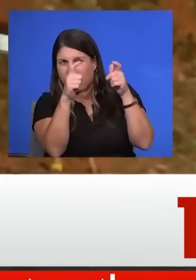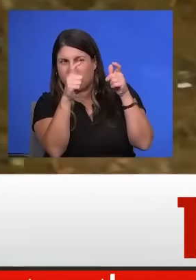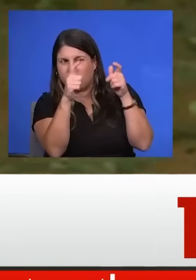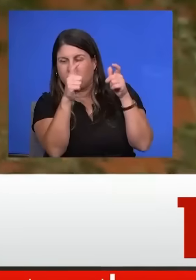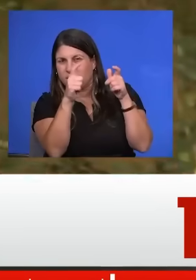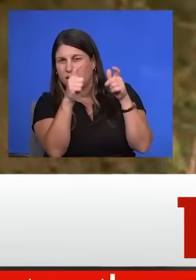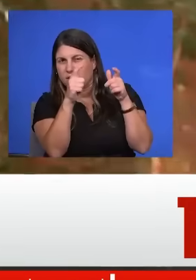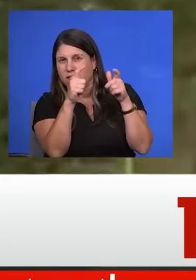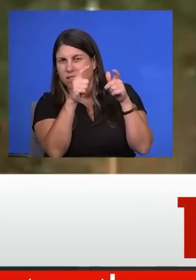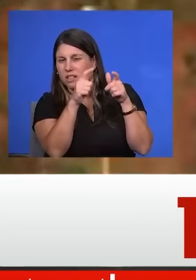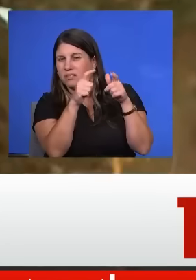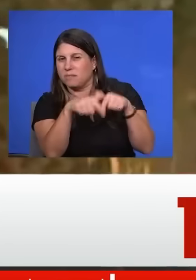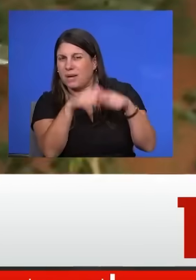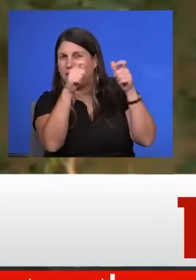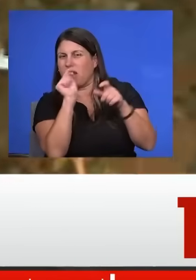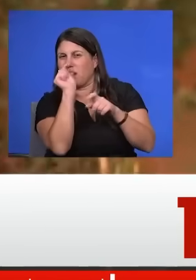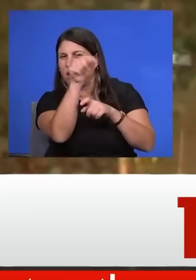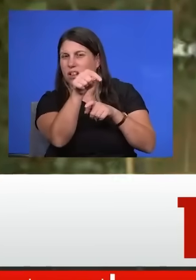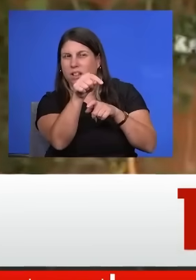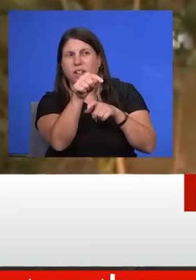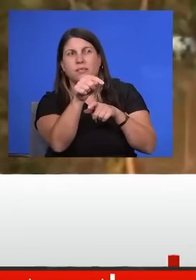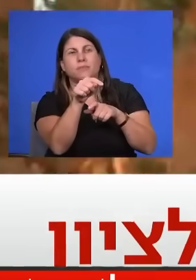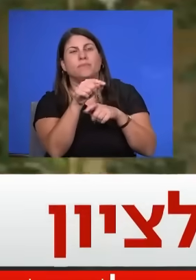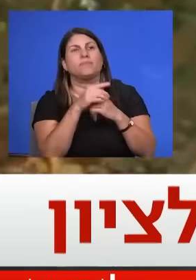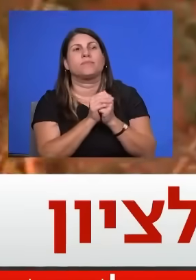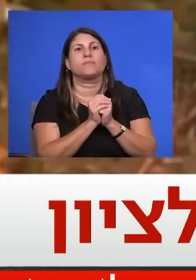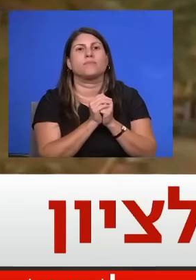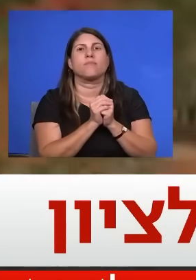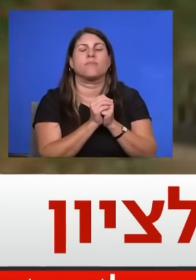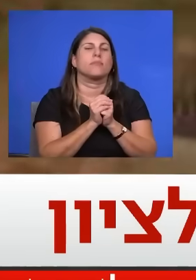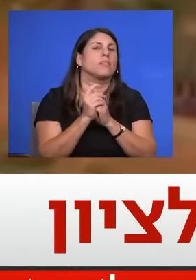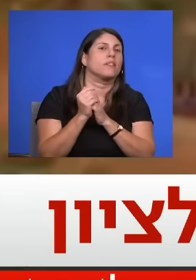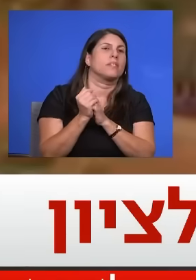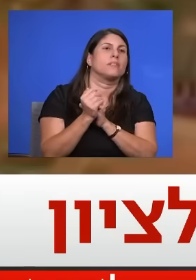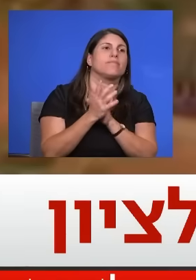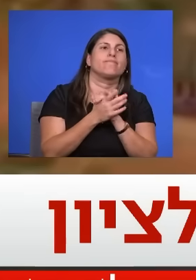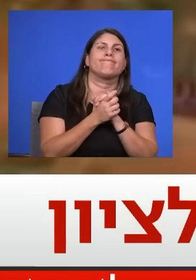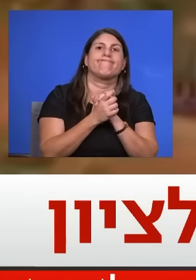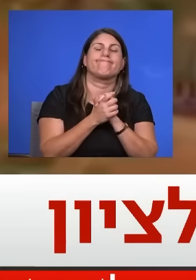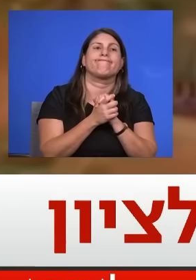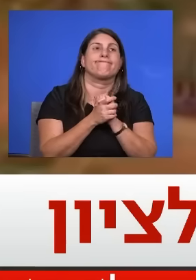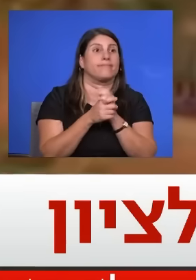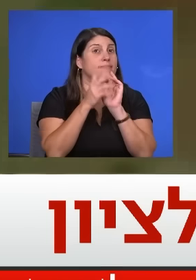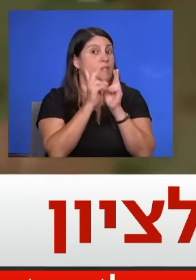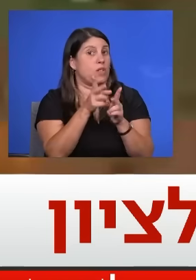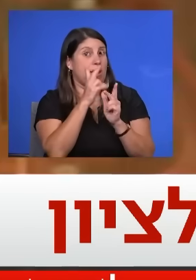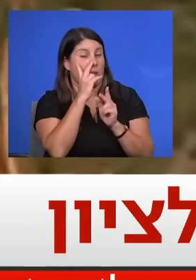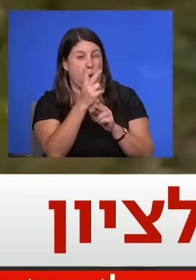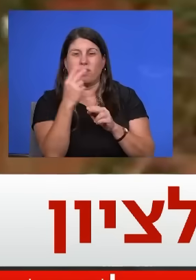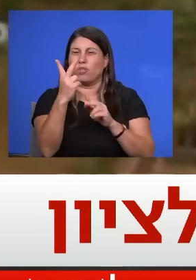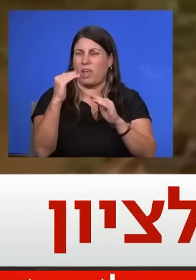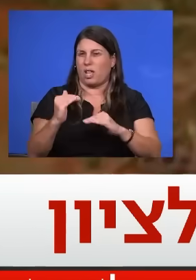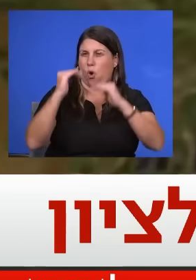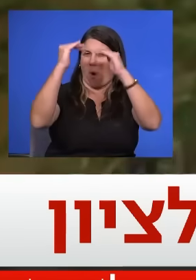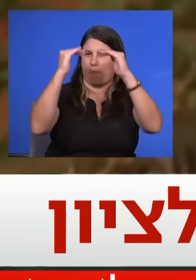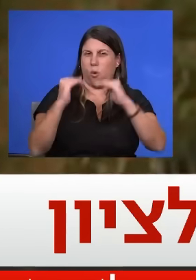שנפגע. עוד אחורה, חברים! אוקיי, אז פגיעה ישירה. כן, אתם יכולים לראות, שתי קומות לפחות שנהרסו, שתי